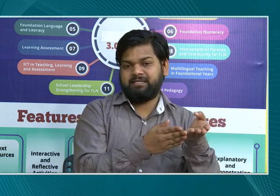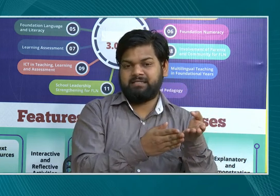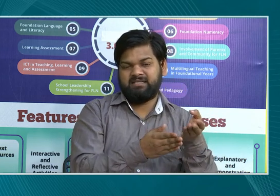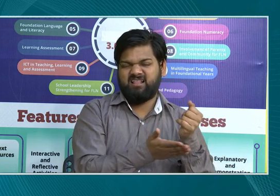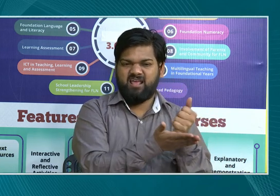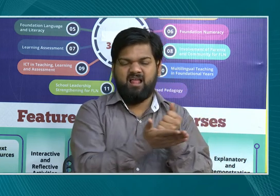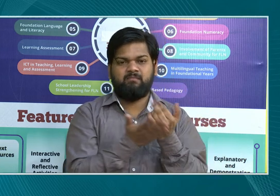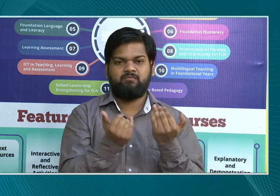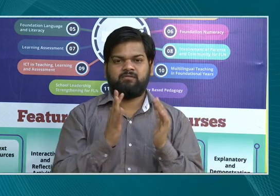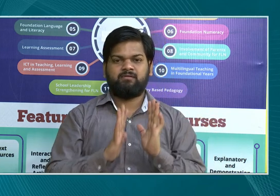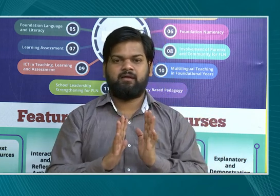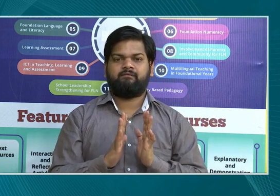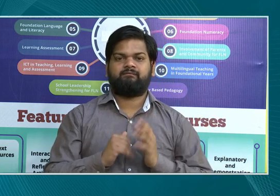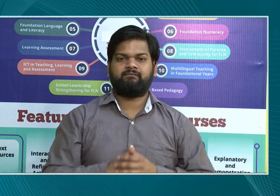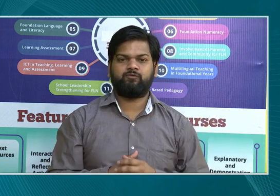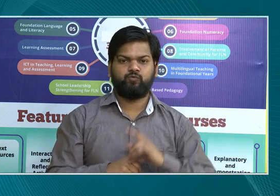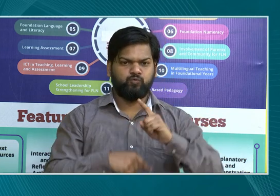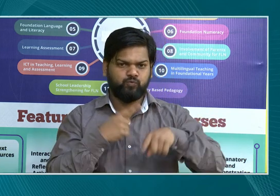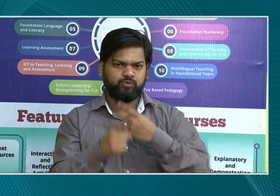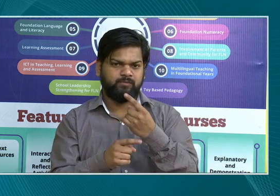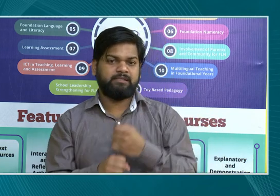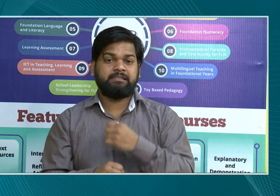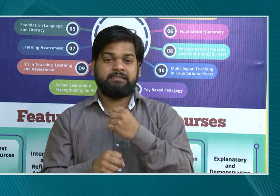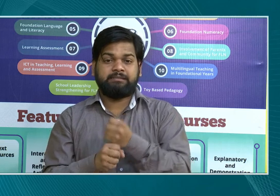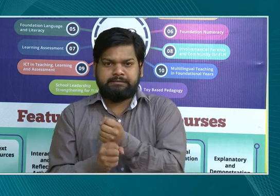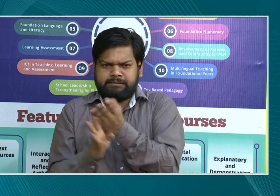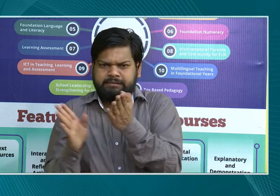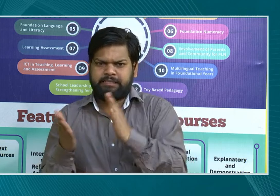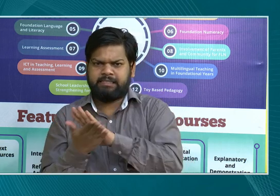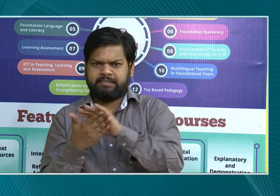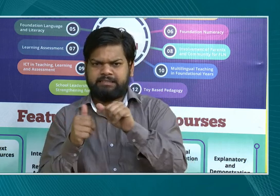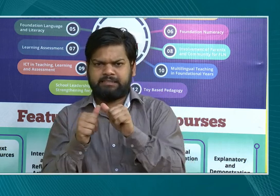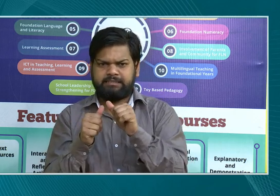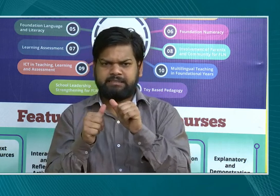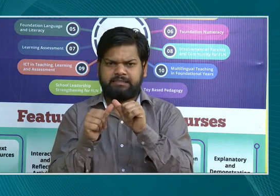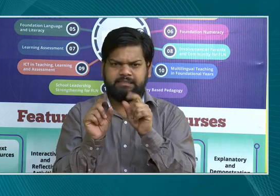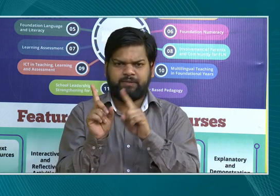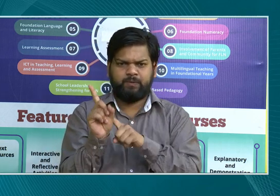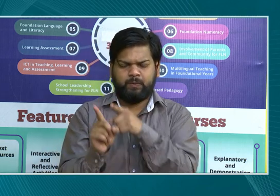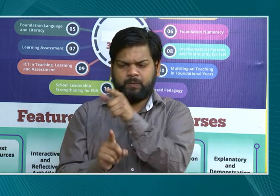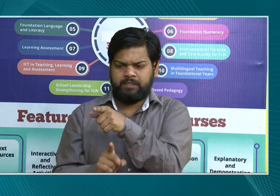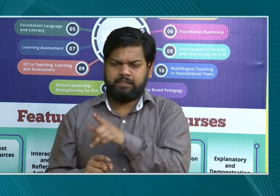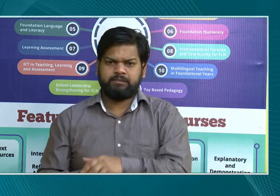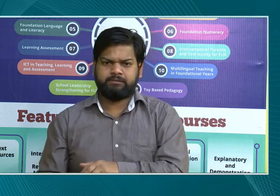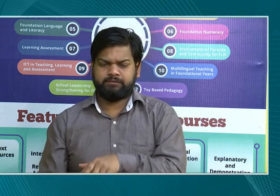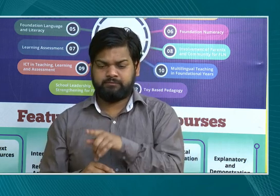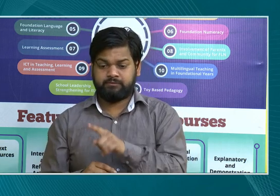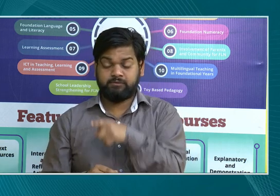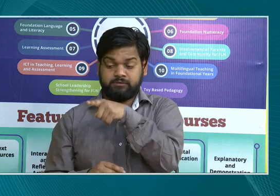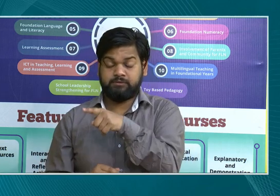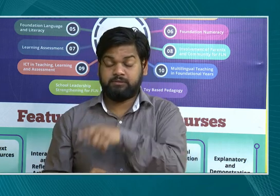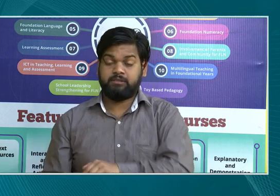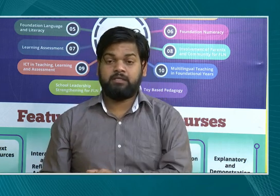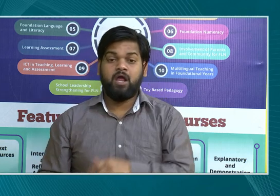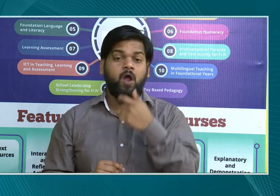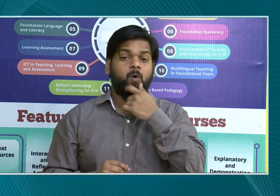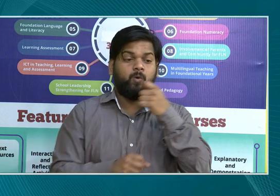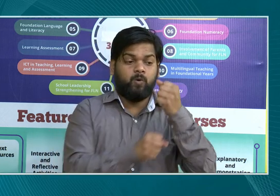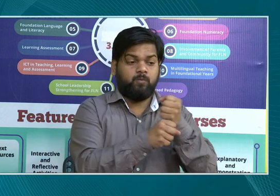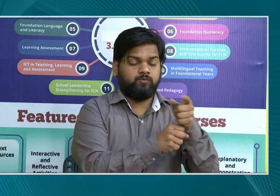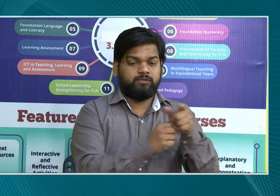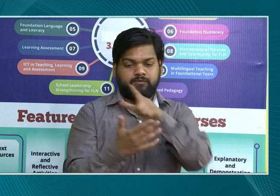इसके बाद जो है जनरल है वहां से जाते हैं और एक तार भेजा जाता है ब्रिटिश सरकार में गवर्नर जनरल लॉर्ड कैनिंग